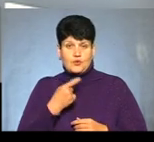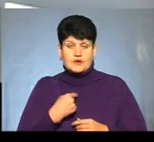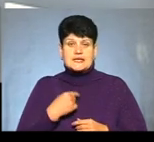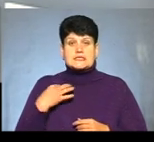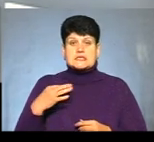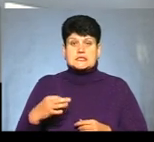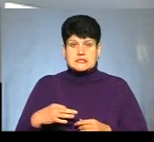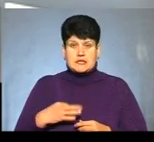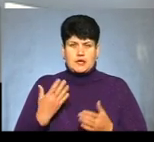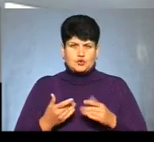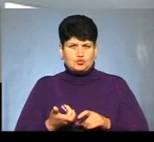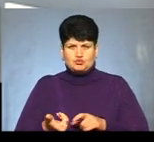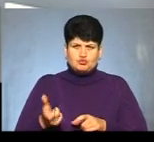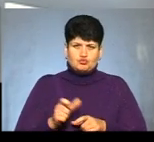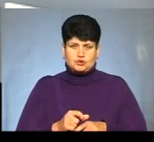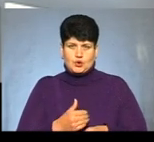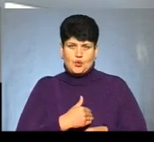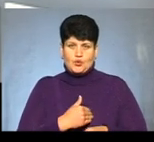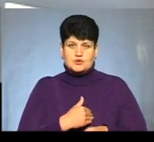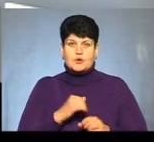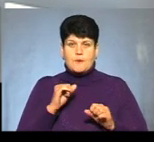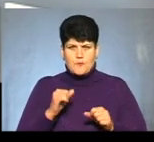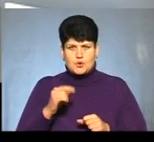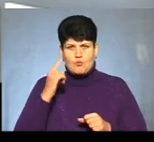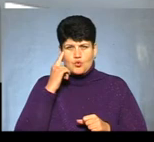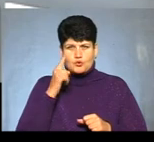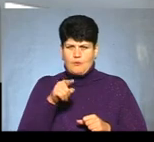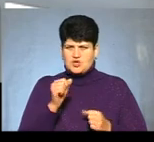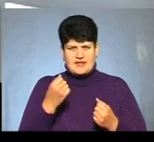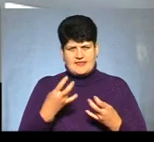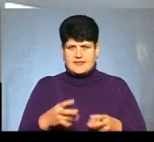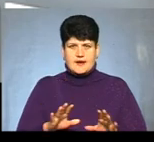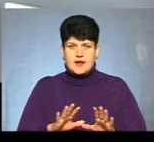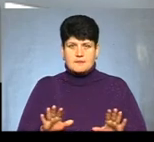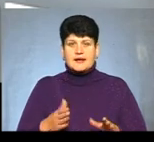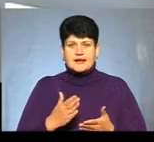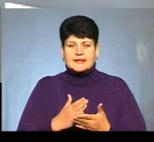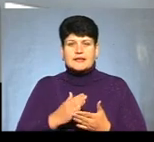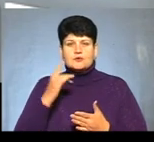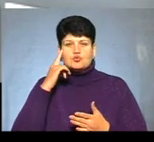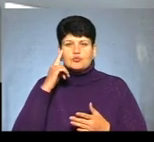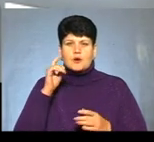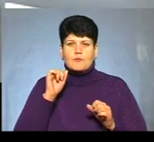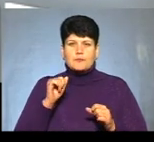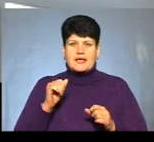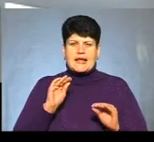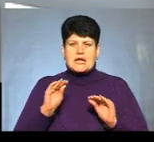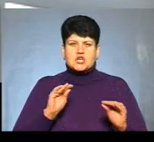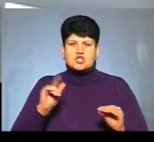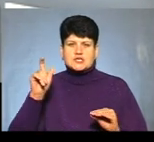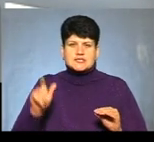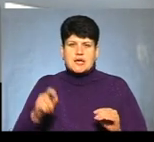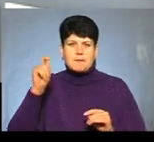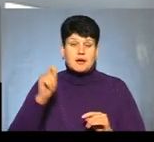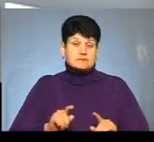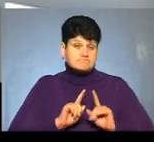завжди казала моя, що сину, ти, якщо дуже так хочеться, то може подумай, а може і не треба. Є в мене думка, знаєте, що може якийсь режисер